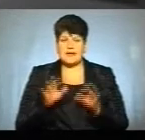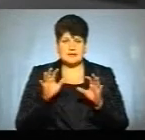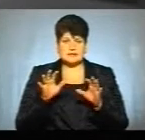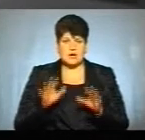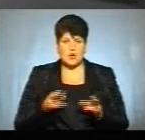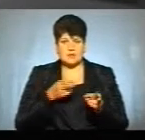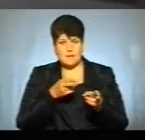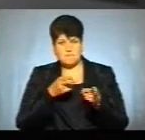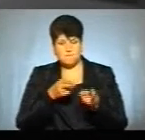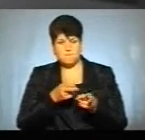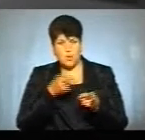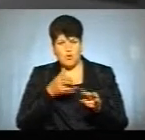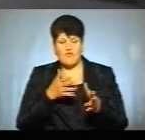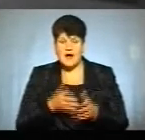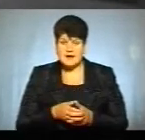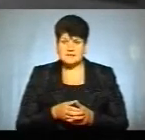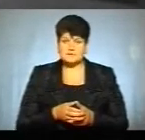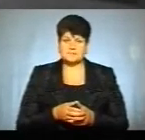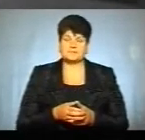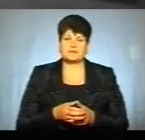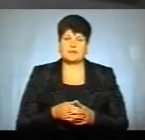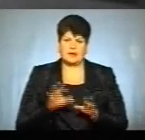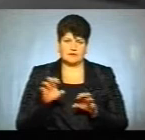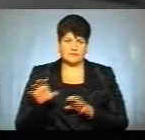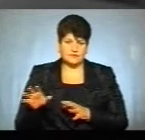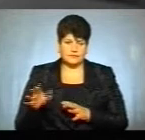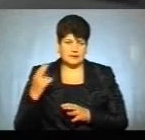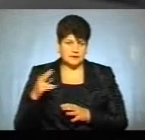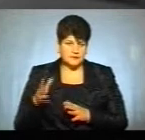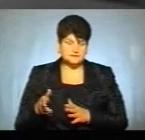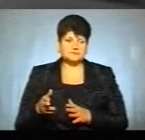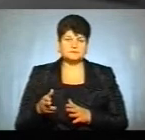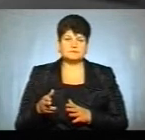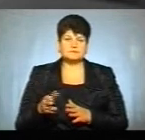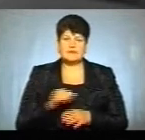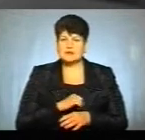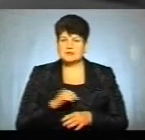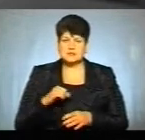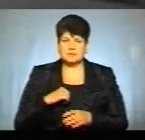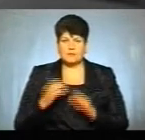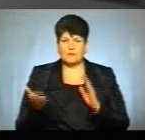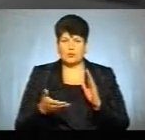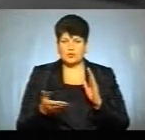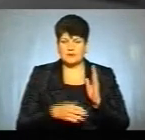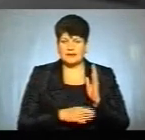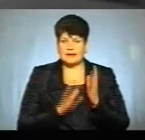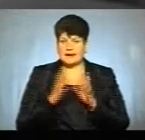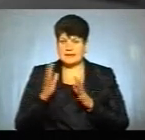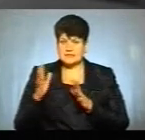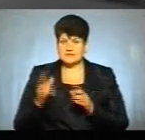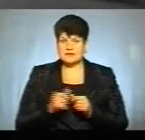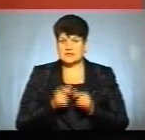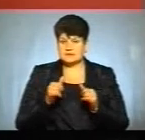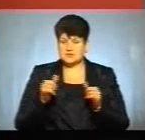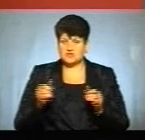полювання, за незаконне добування диких тварин, за самовільні порубки лісів, які збільшилися в 10